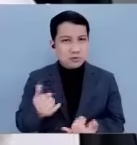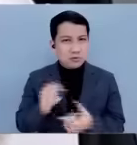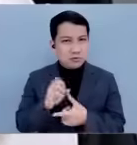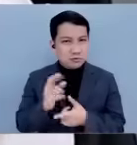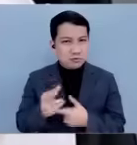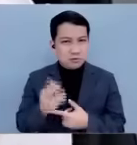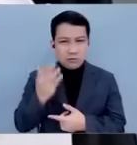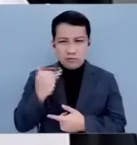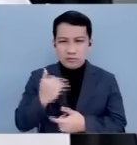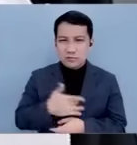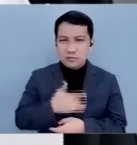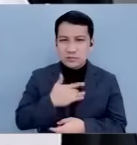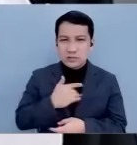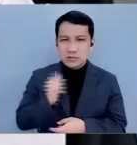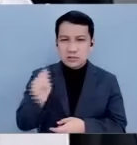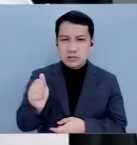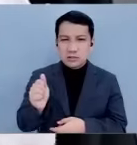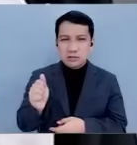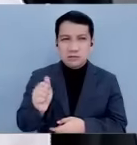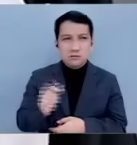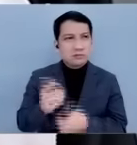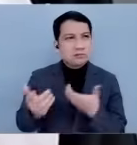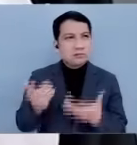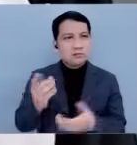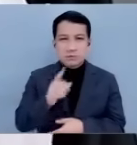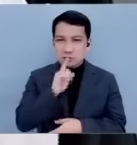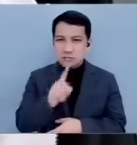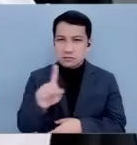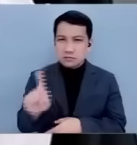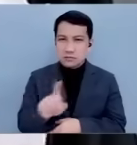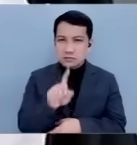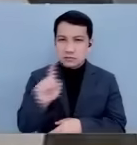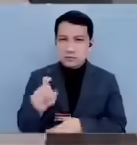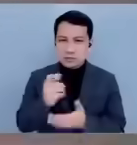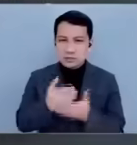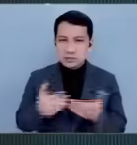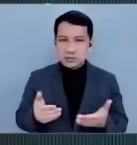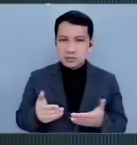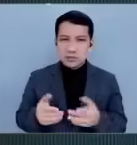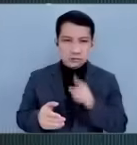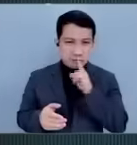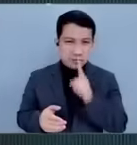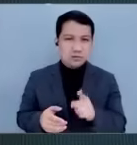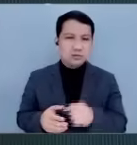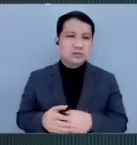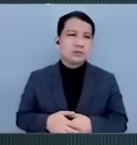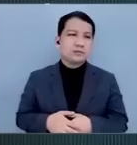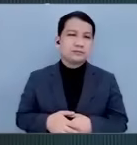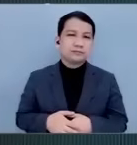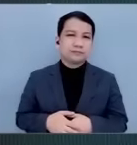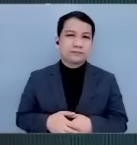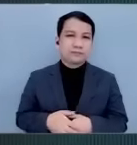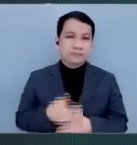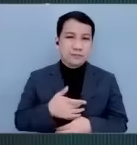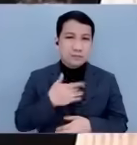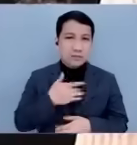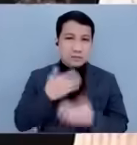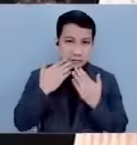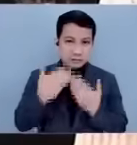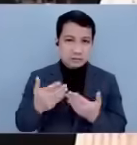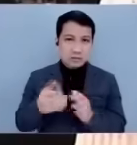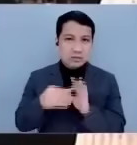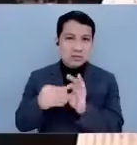feeling, parang siyang totoo. So, kine-question ko yung mga ganung bagay. It feels so surreal. Feeling grateful naman si Justin sa